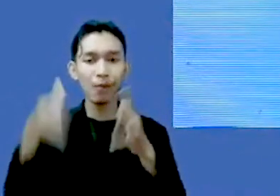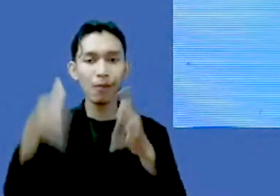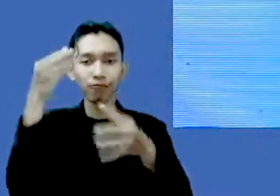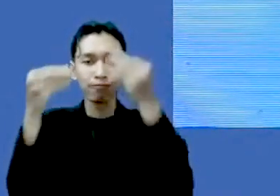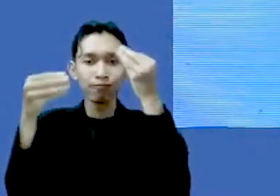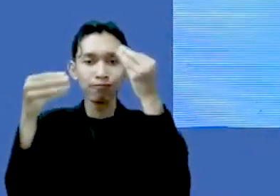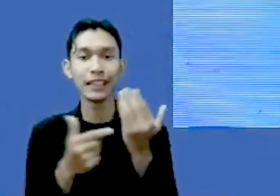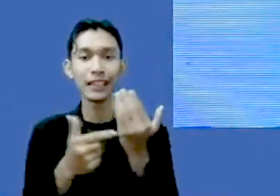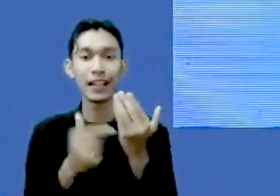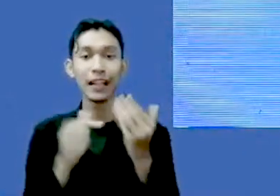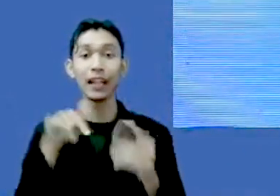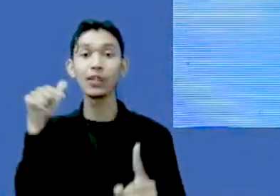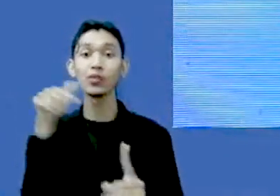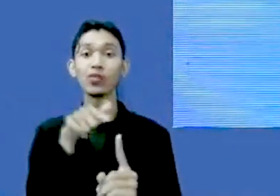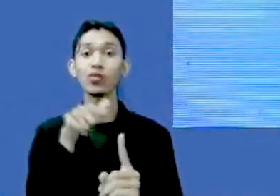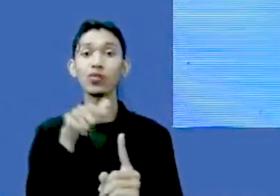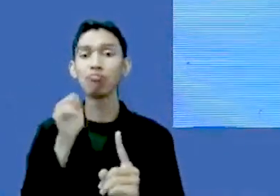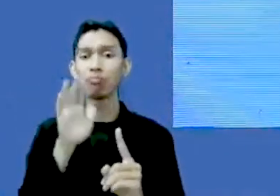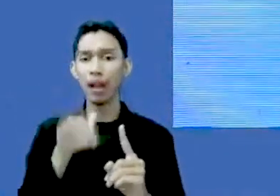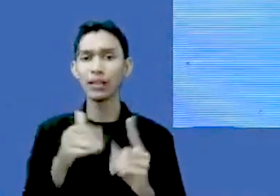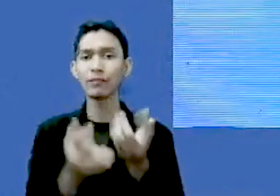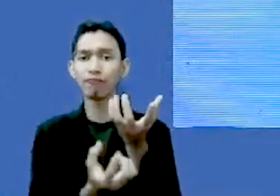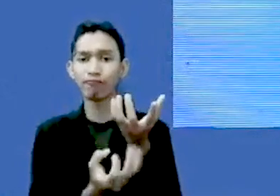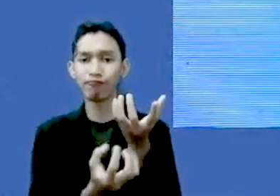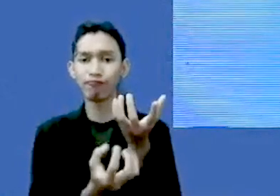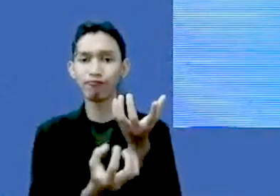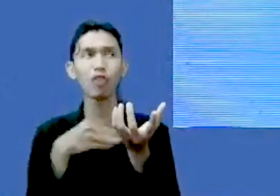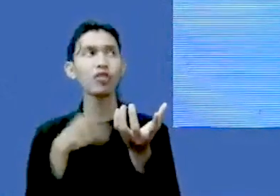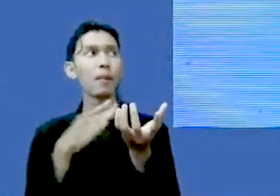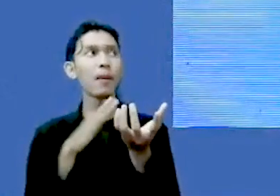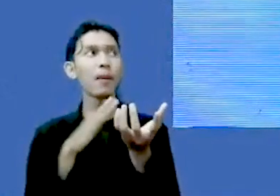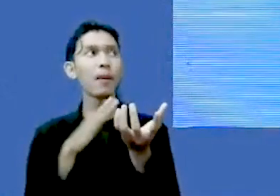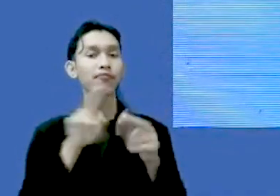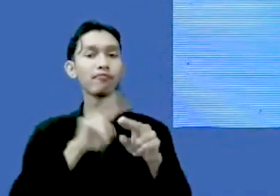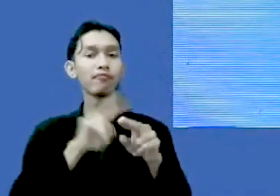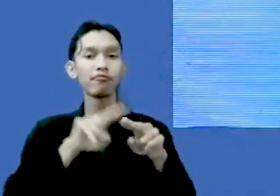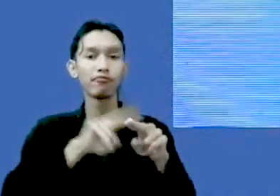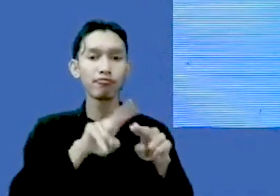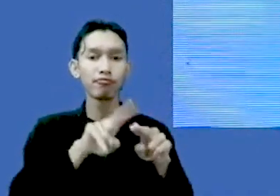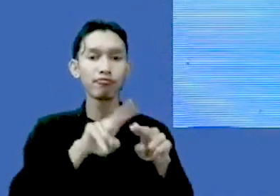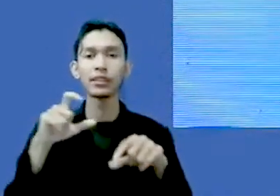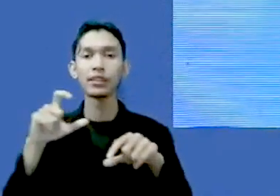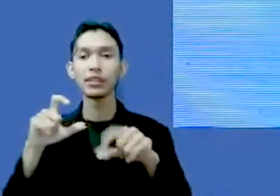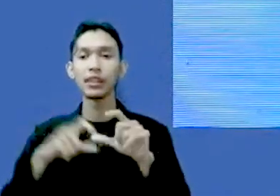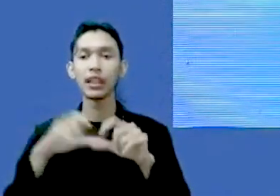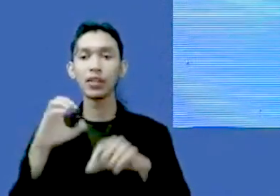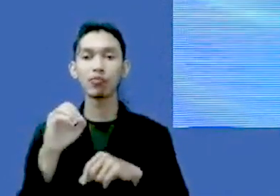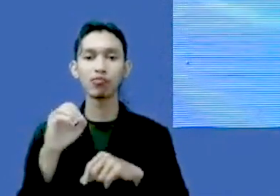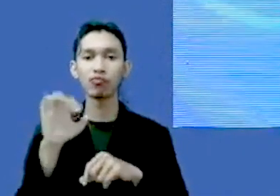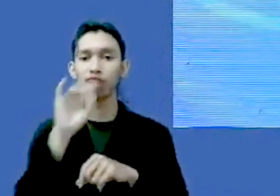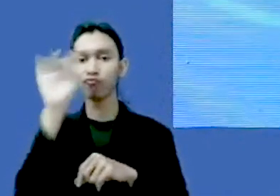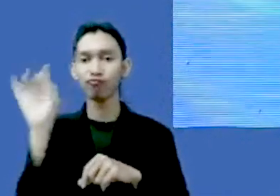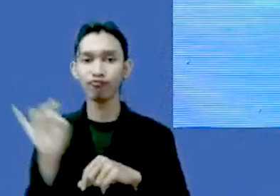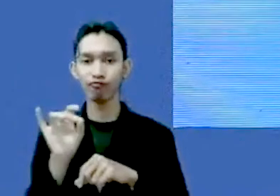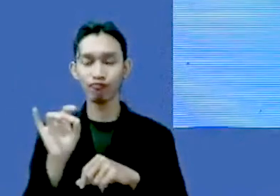I miss your man ini sedang digodok antara kominfo KYT dan University of Oxford